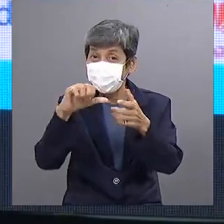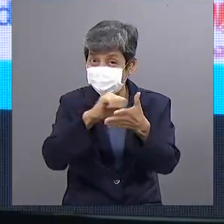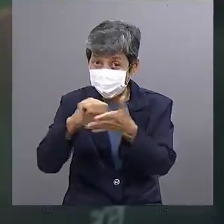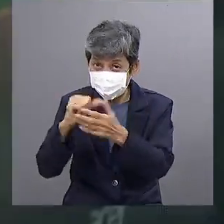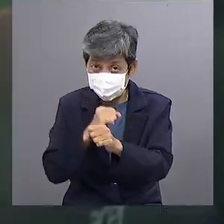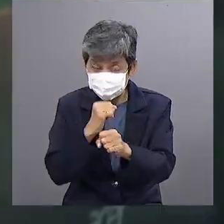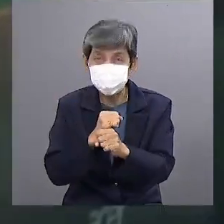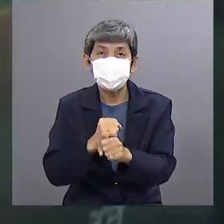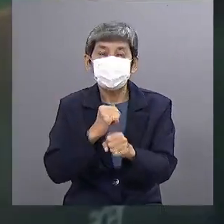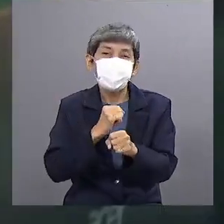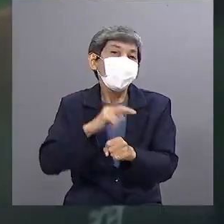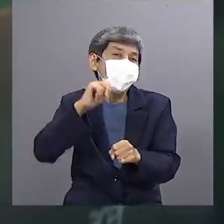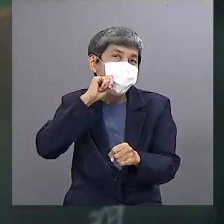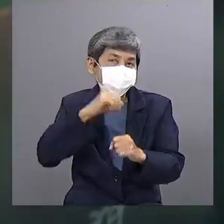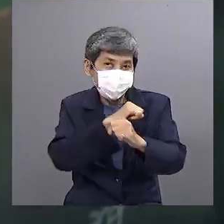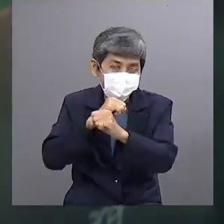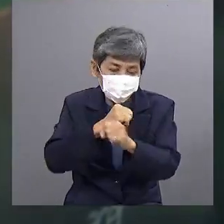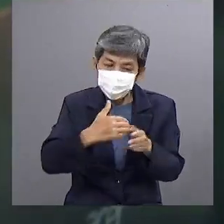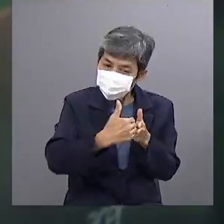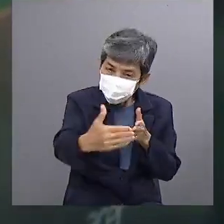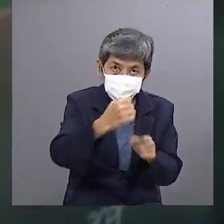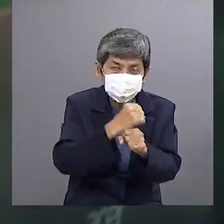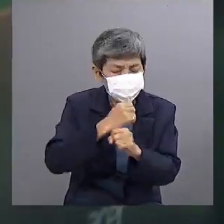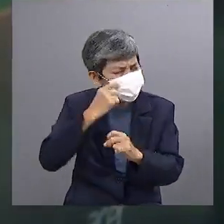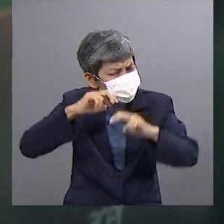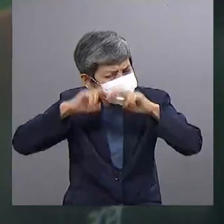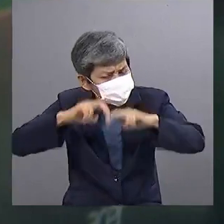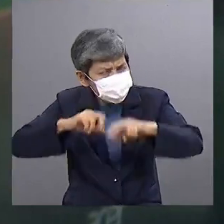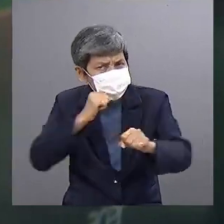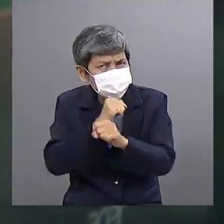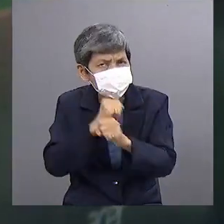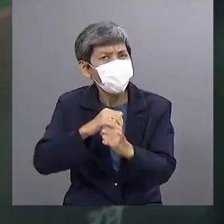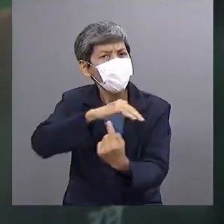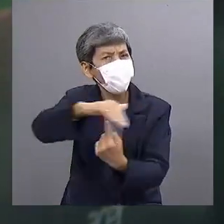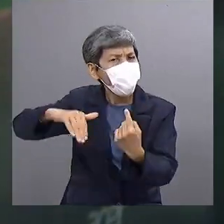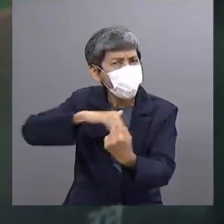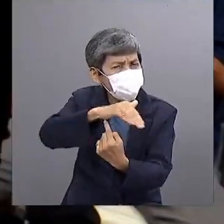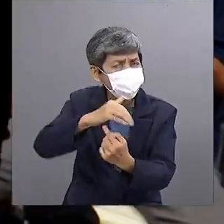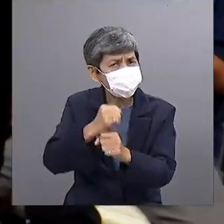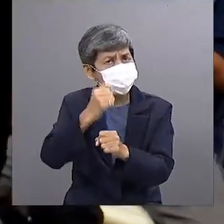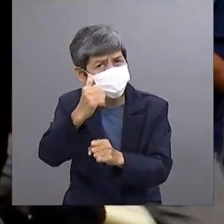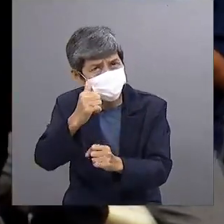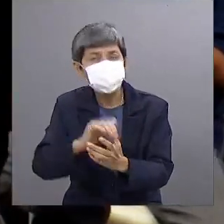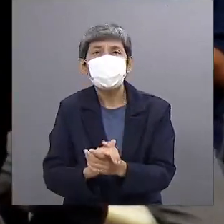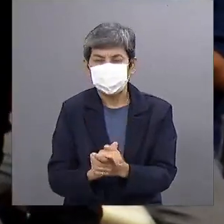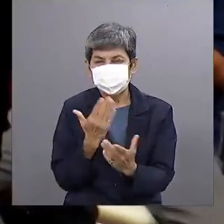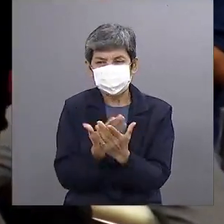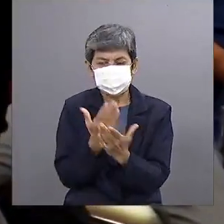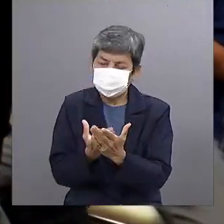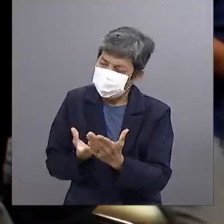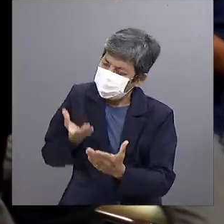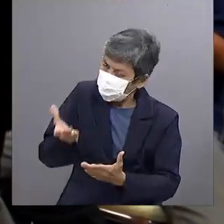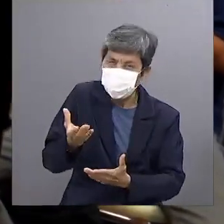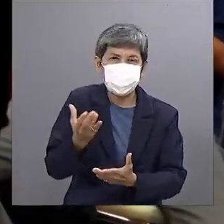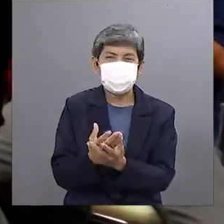กั้นน้ำหรือจะต้องศึกษาทบทวนด้านสิ่งแวดล้อมก่อนลงมือทำ ทั้งหมดใช้เงินมหาศาลนะครับไม่ใช่ล้าน2ล้าน